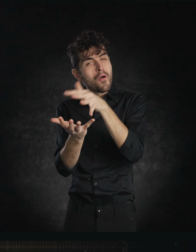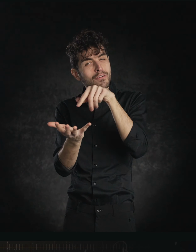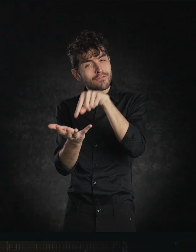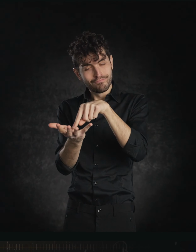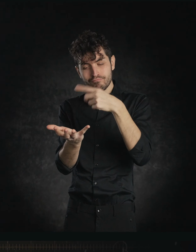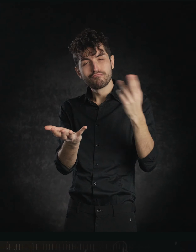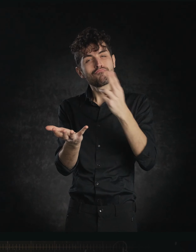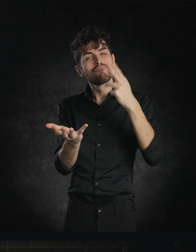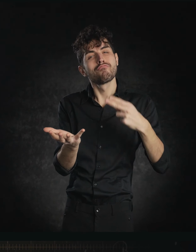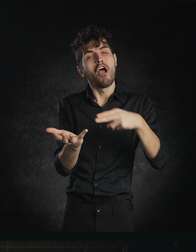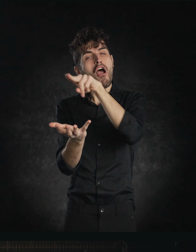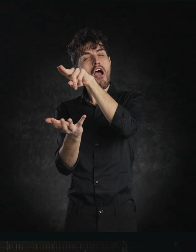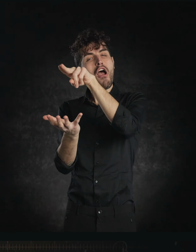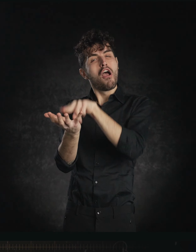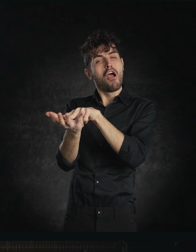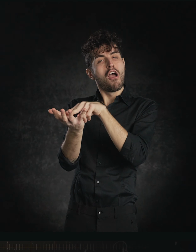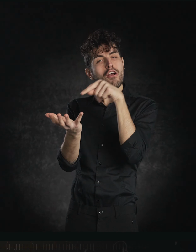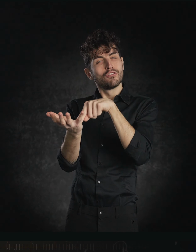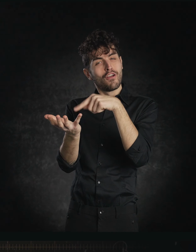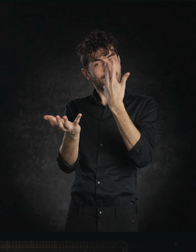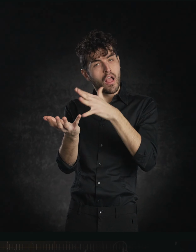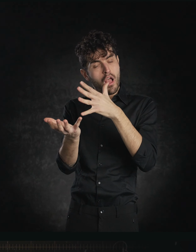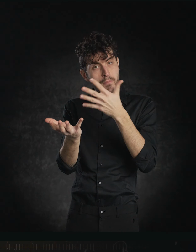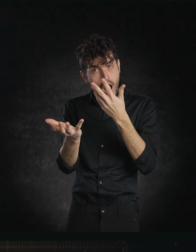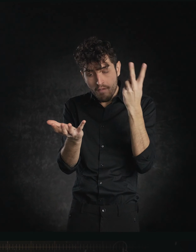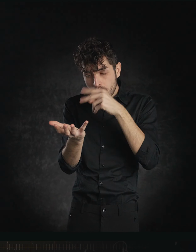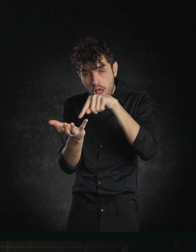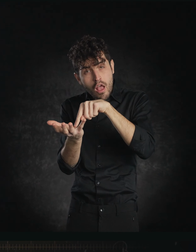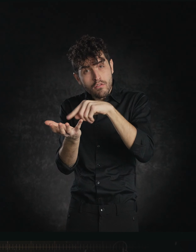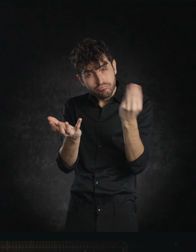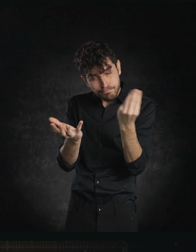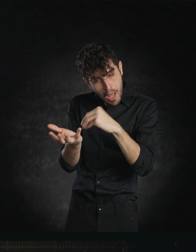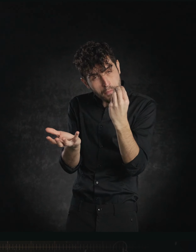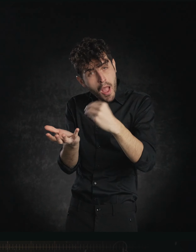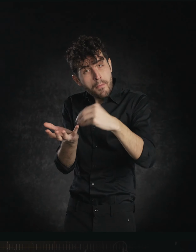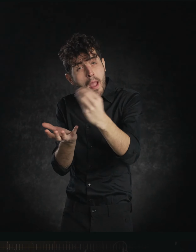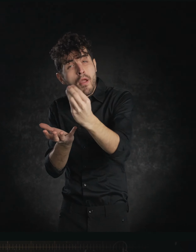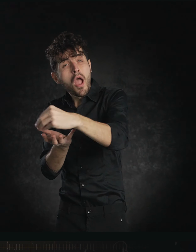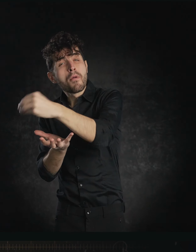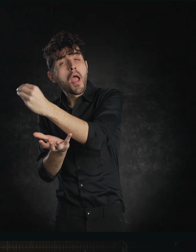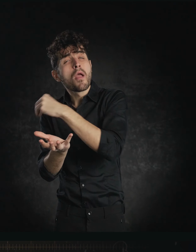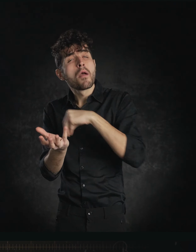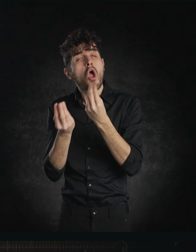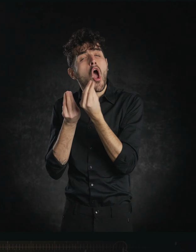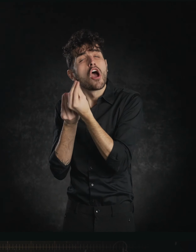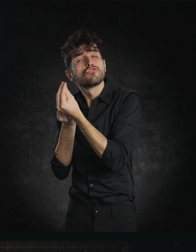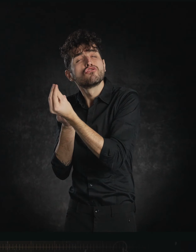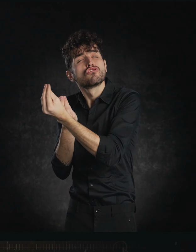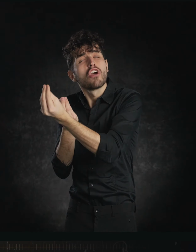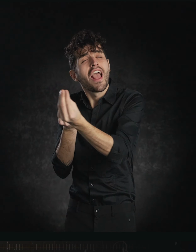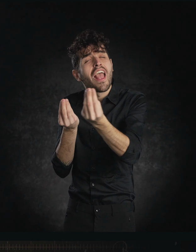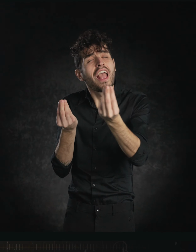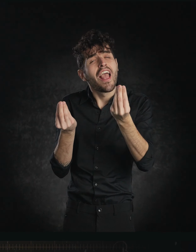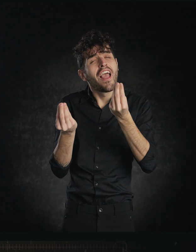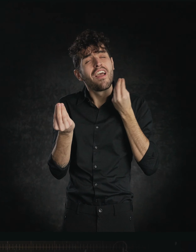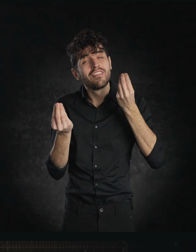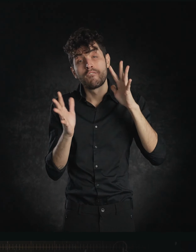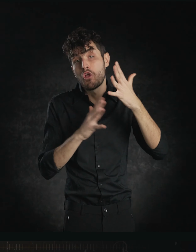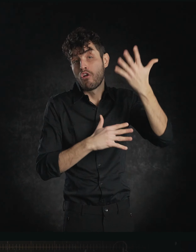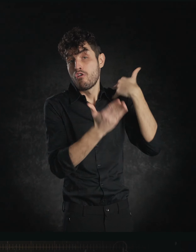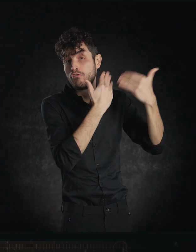modo che il defunto possa fruirne dopo la morte. Ma all'interno della tomba sono stati posti anche oggetti